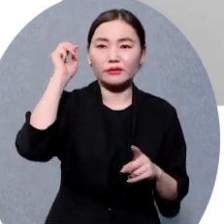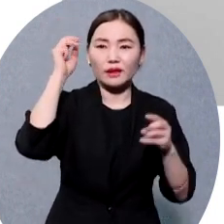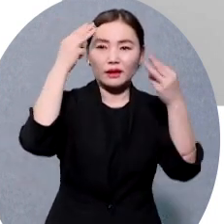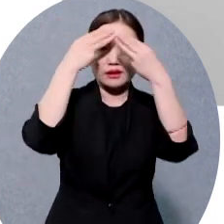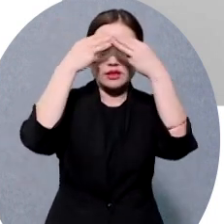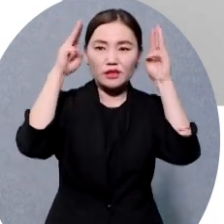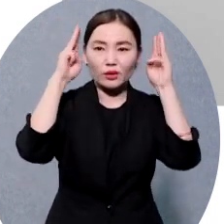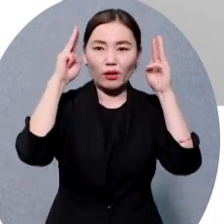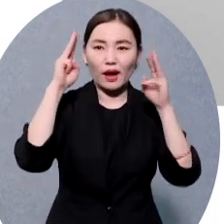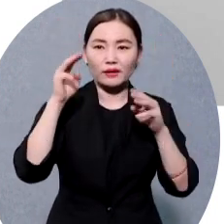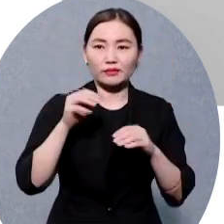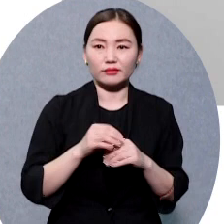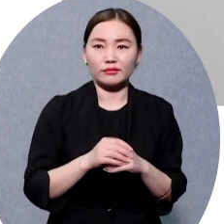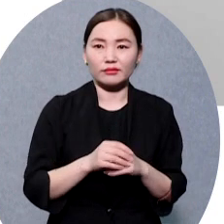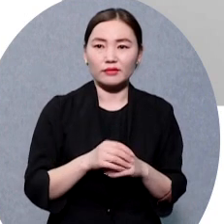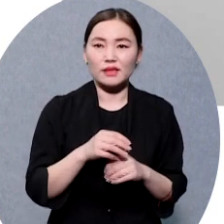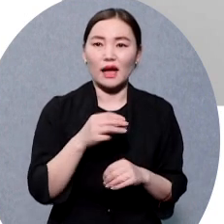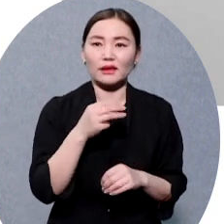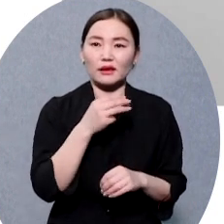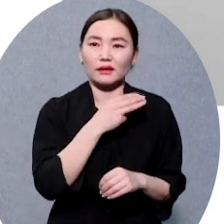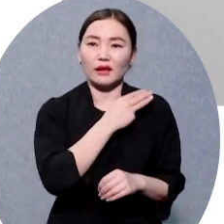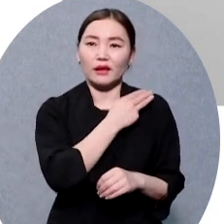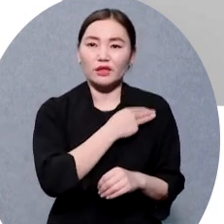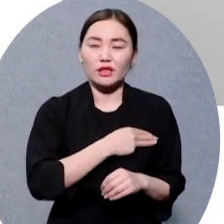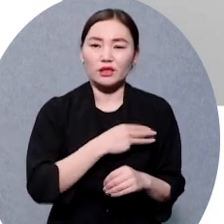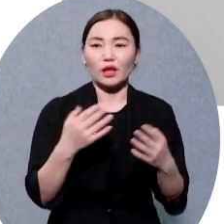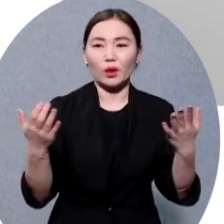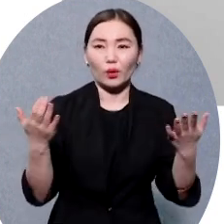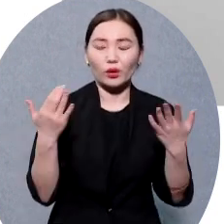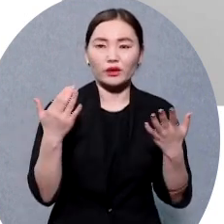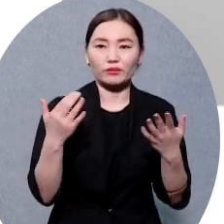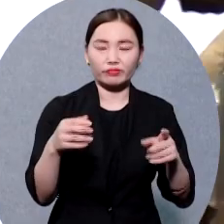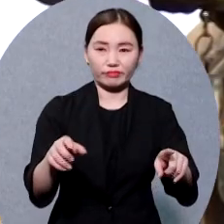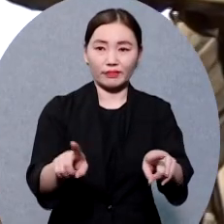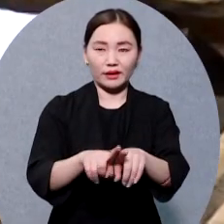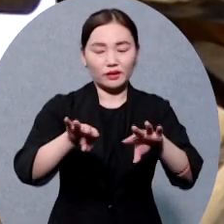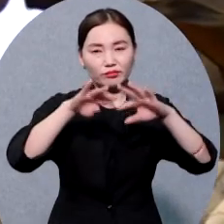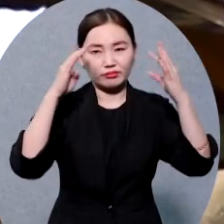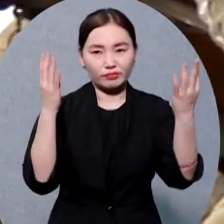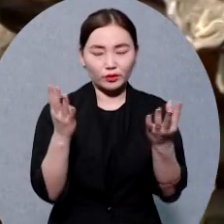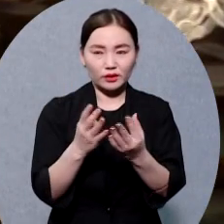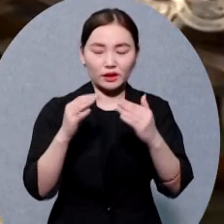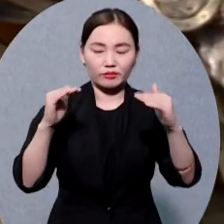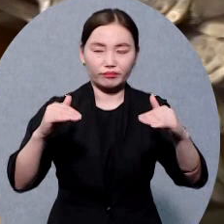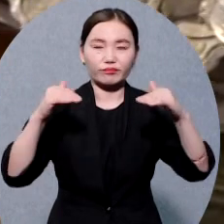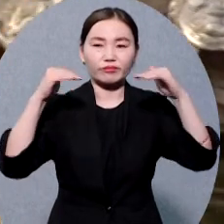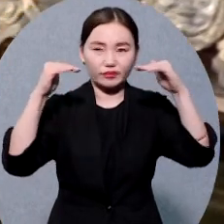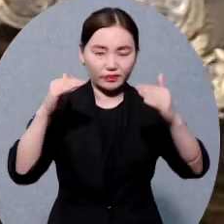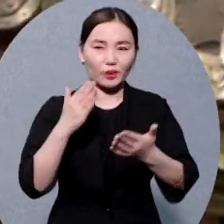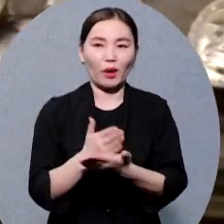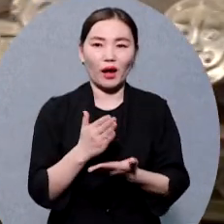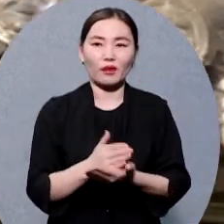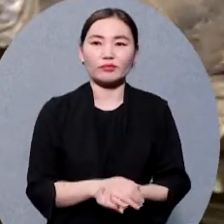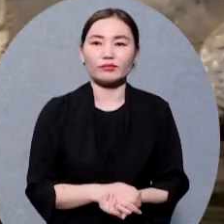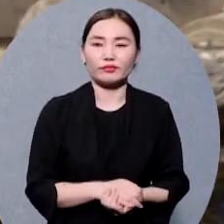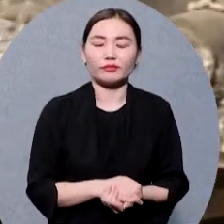үйл арилжаа наймаа бол бас давхар одоо хөгждөг тийм ээ гэдэг бол юм зүй тогтмол байдаг. За тэгвэл